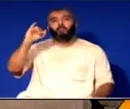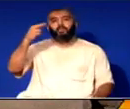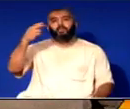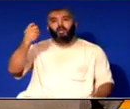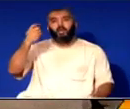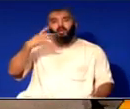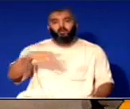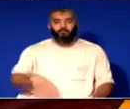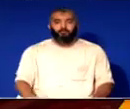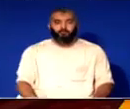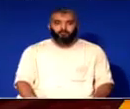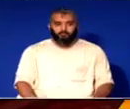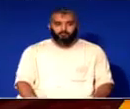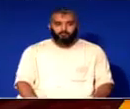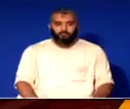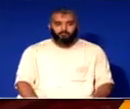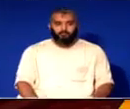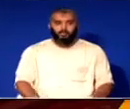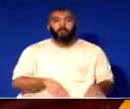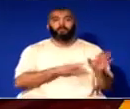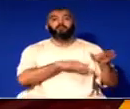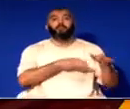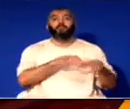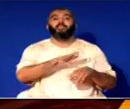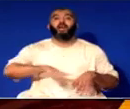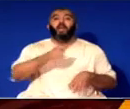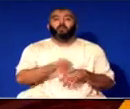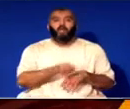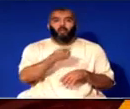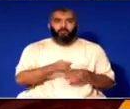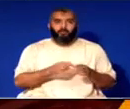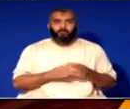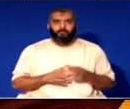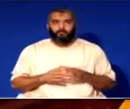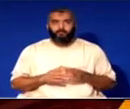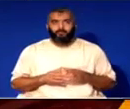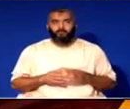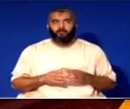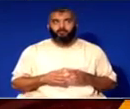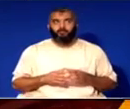السلام عليكم. وعليكم السلام ورحمة الله وبركاته. أهلا أختي آمنة.